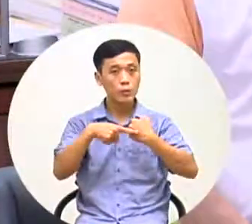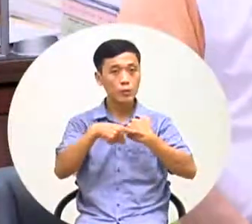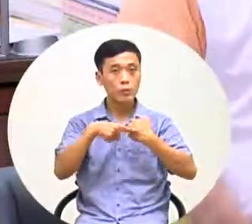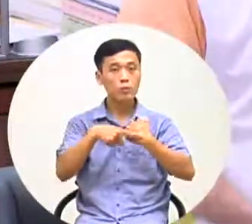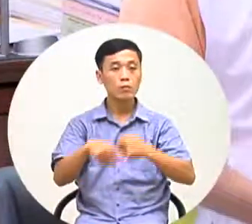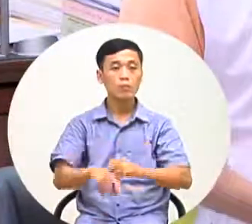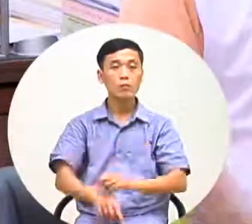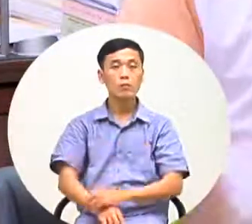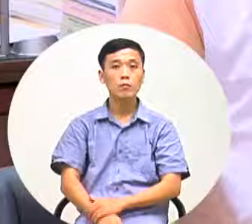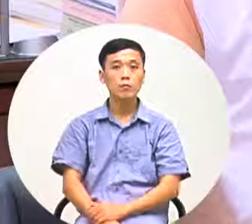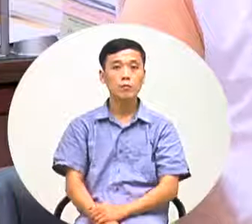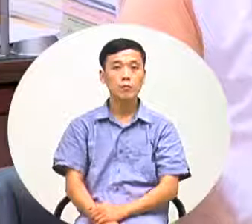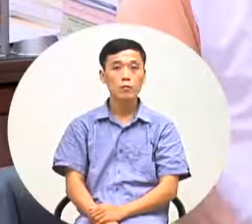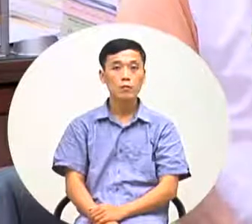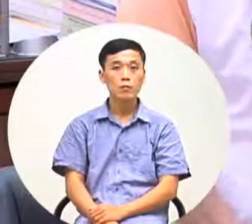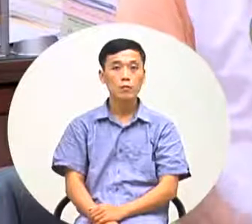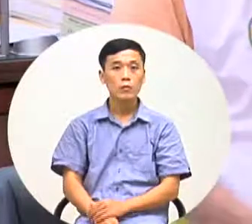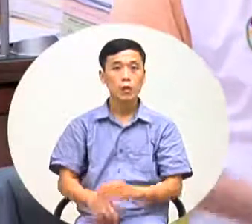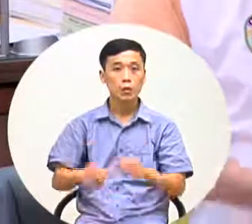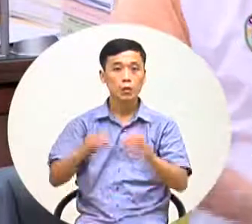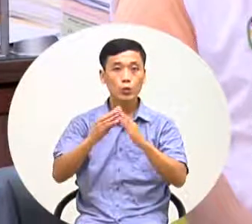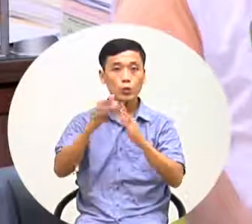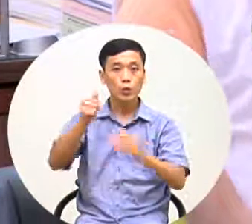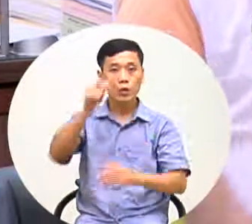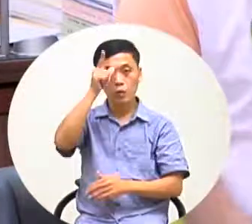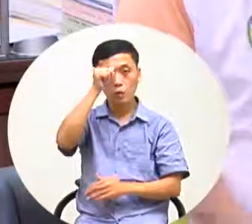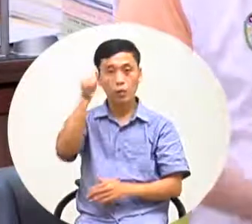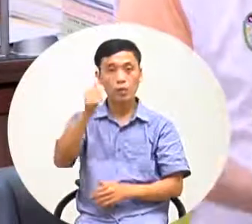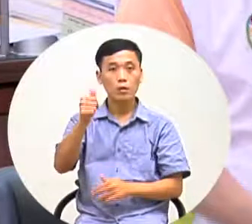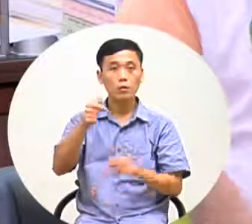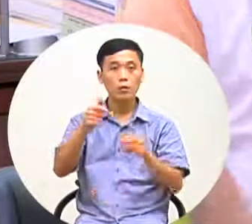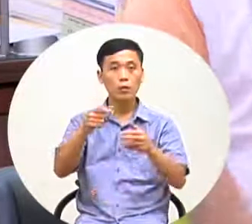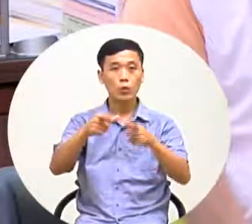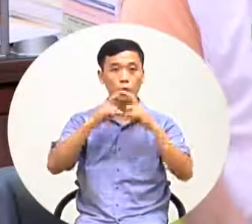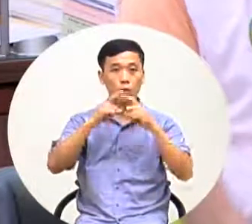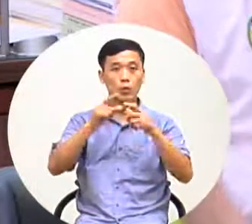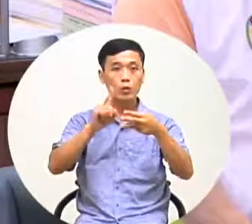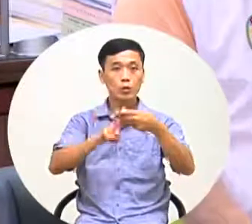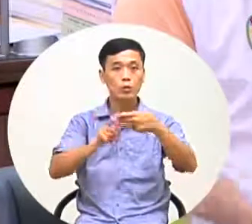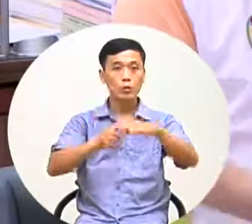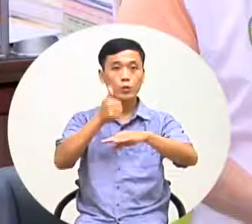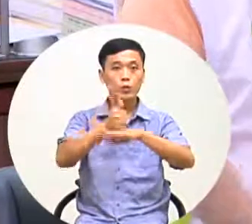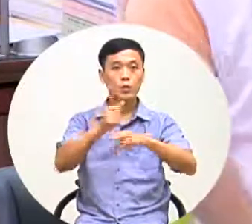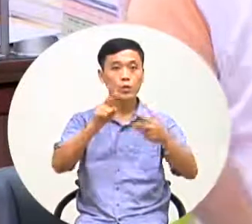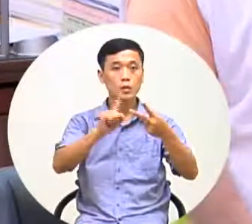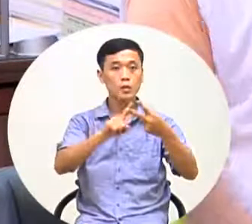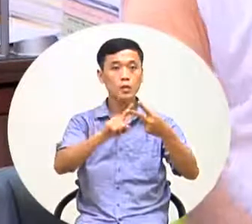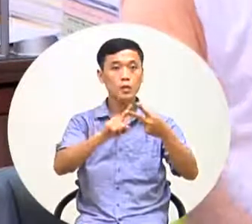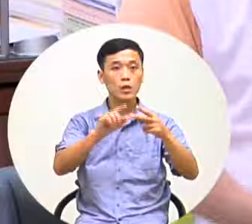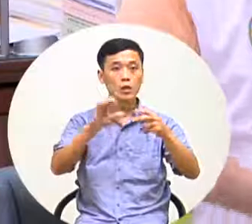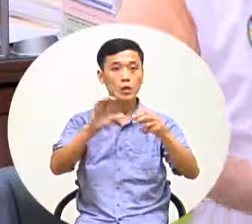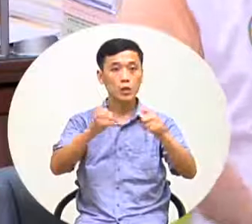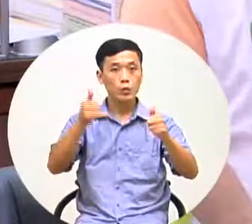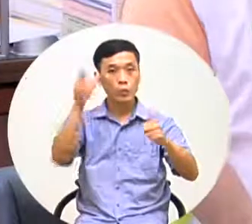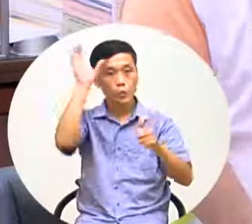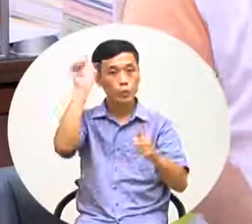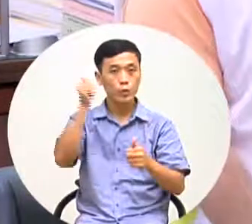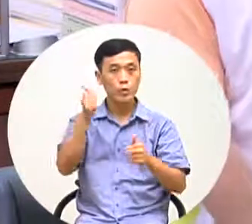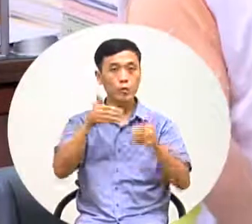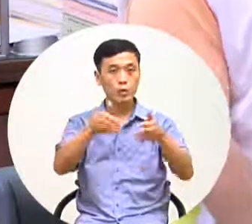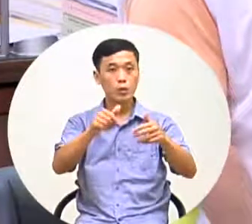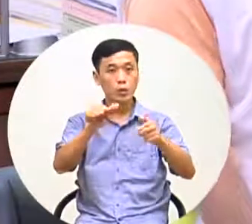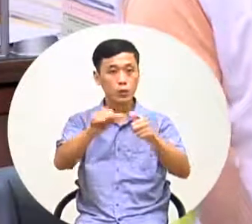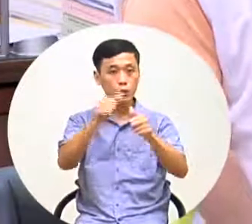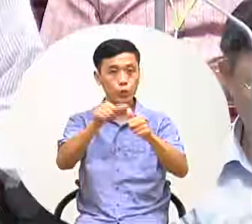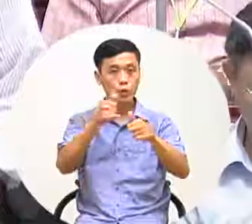黄局长，请耽误。 谢谢主席，谢谢。苏远对于这个五甲路东区段征收的一个